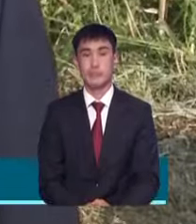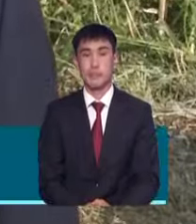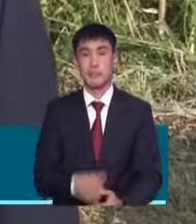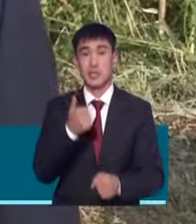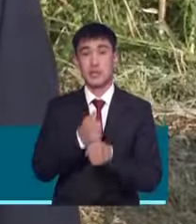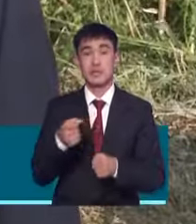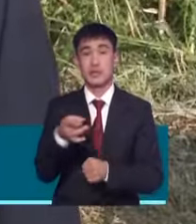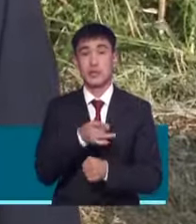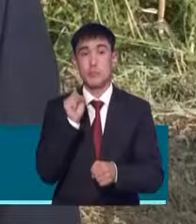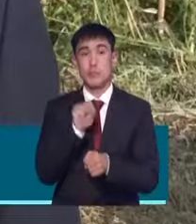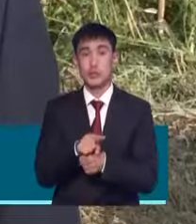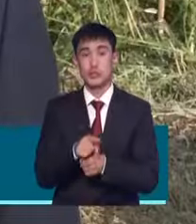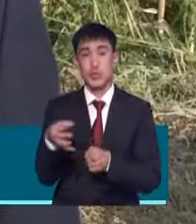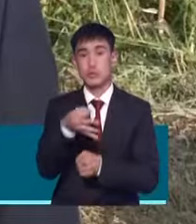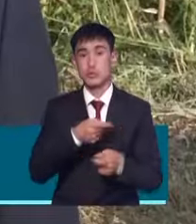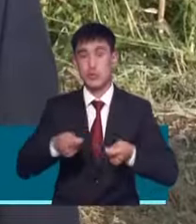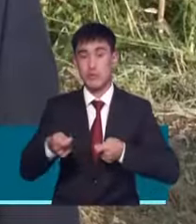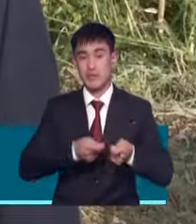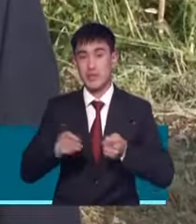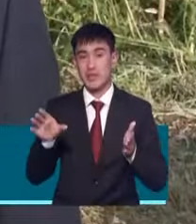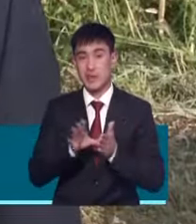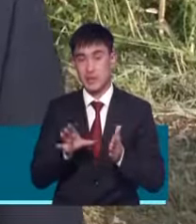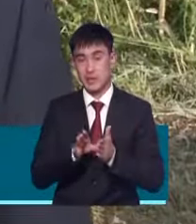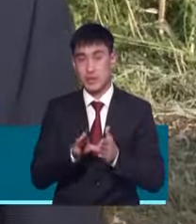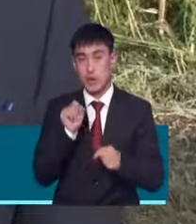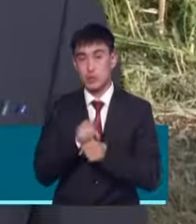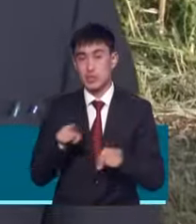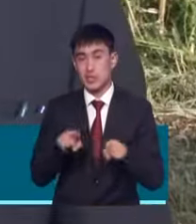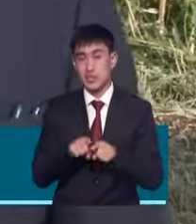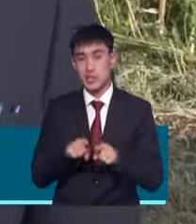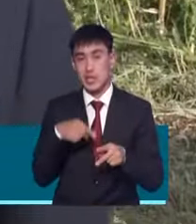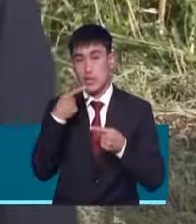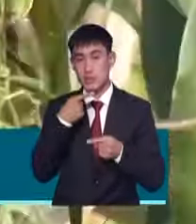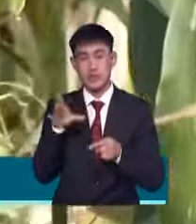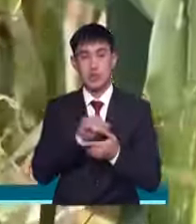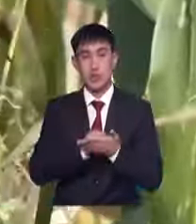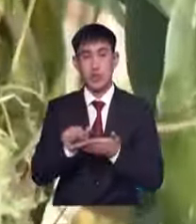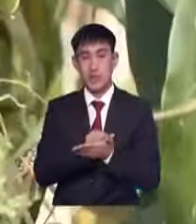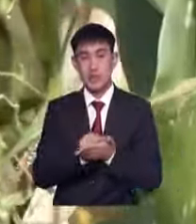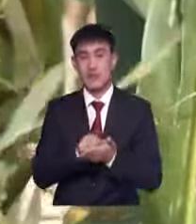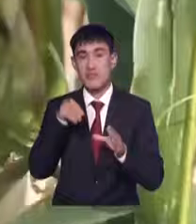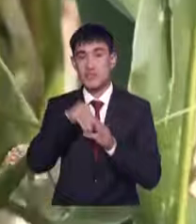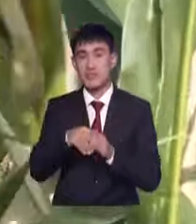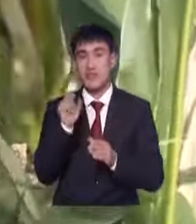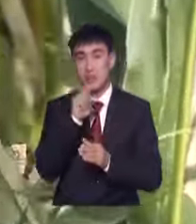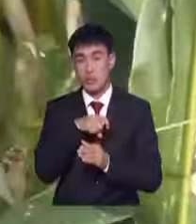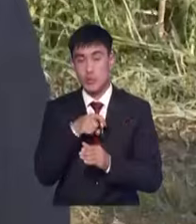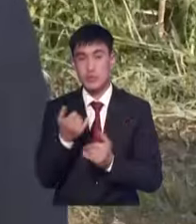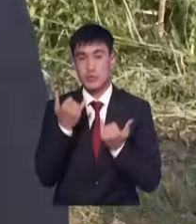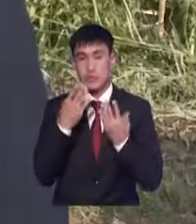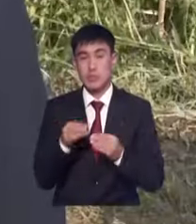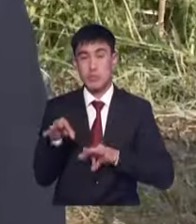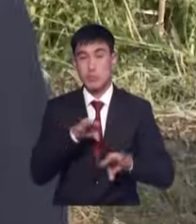Глава региона дал поручение областному управлению энергетики. Поручил также регламентировать все документы и ввести в экономику. На